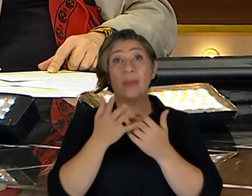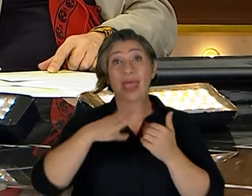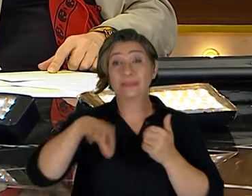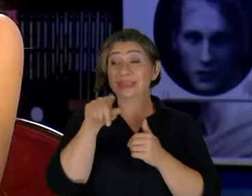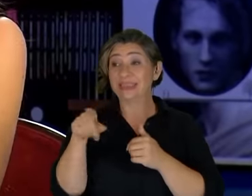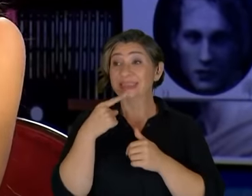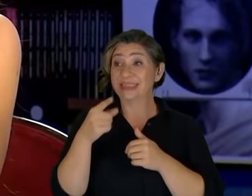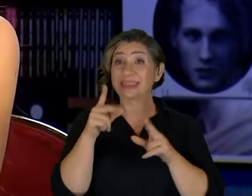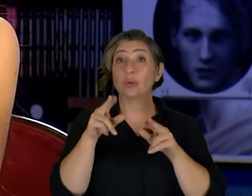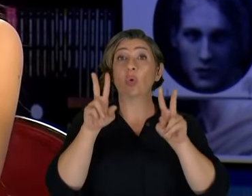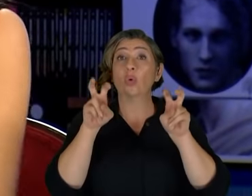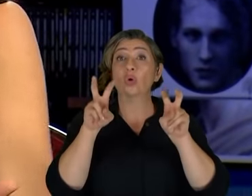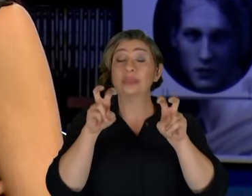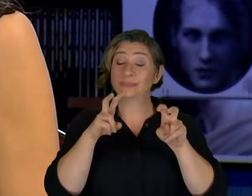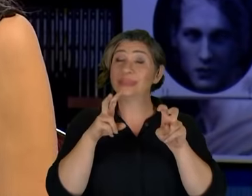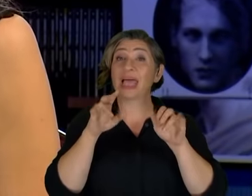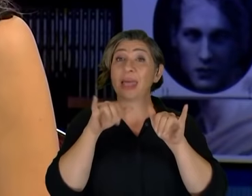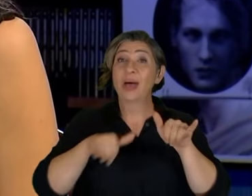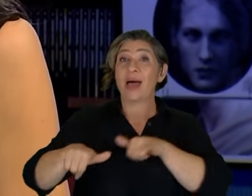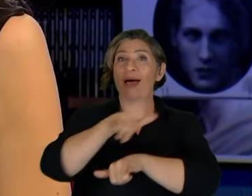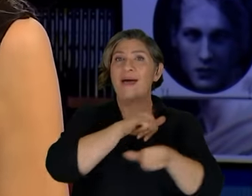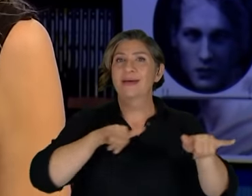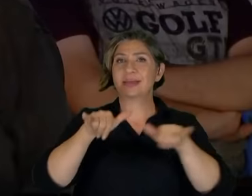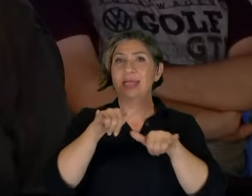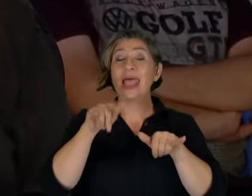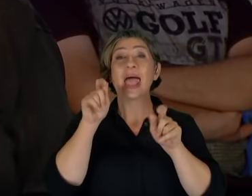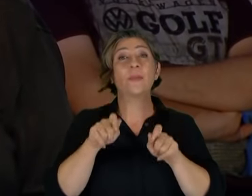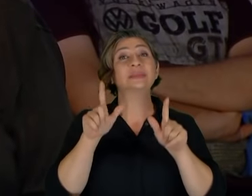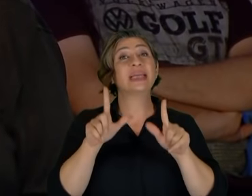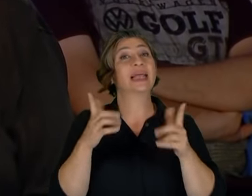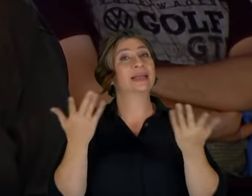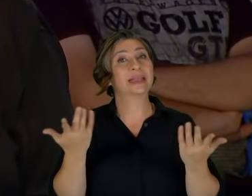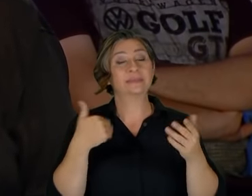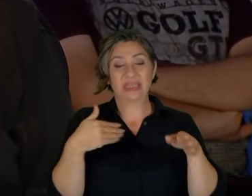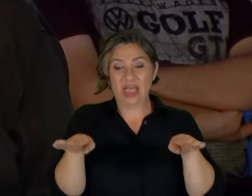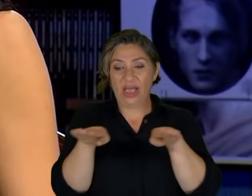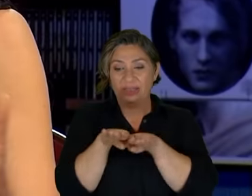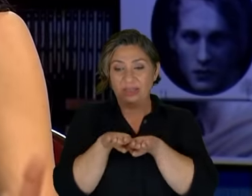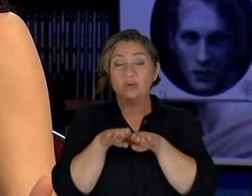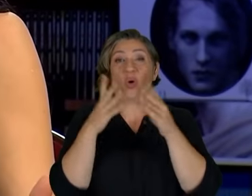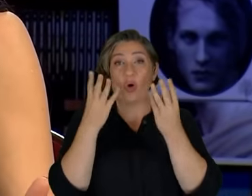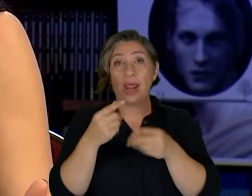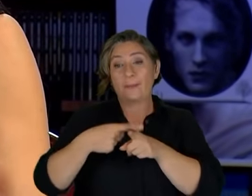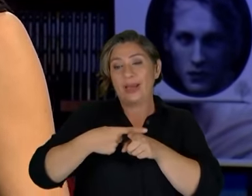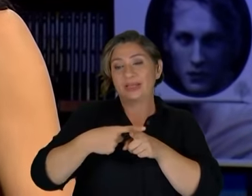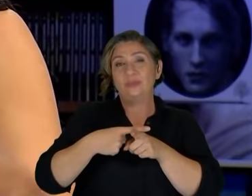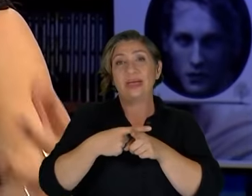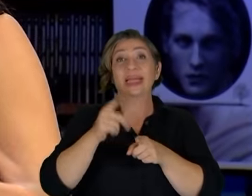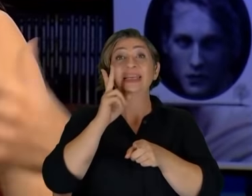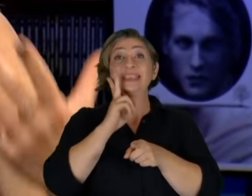sizin dediğiniz gibi de konularımız herkes zaten aynı şeye geliyor. Yapmamız gereken bizim eşitliği eşit olarak paylaşmamız.